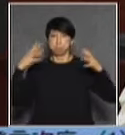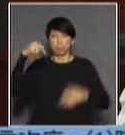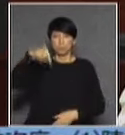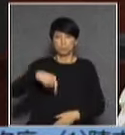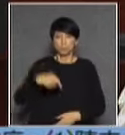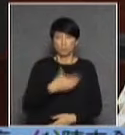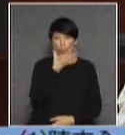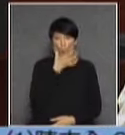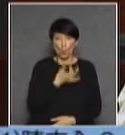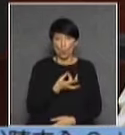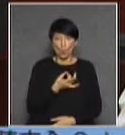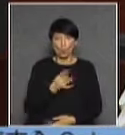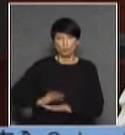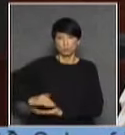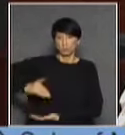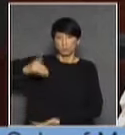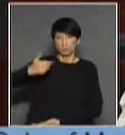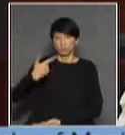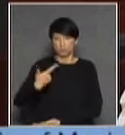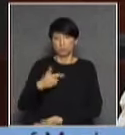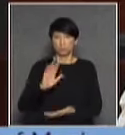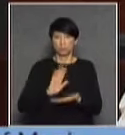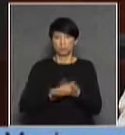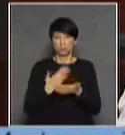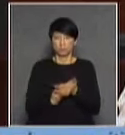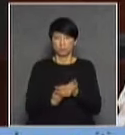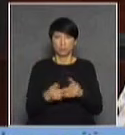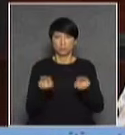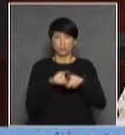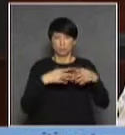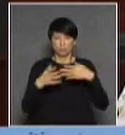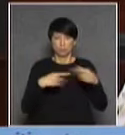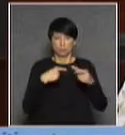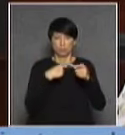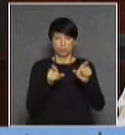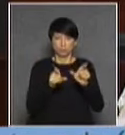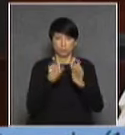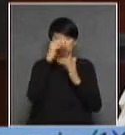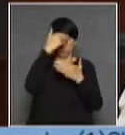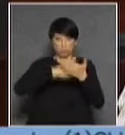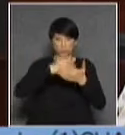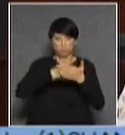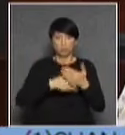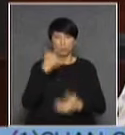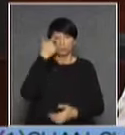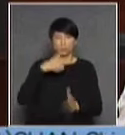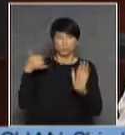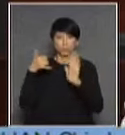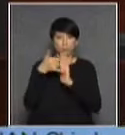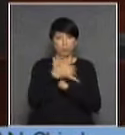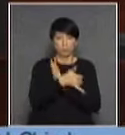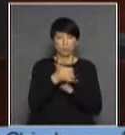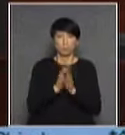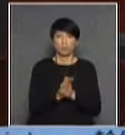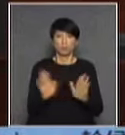本身的儲備就大增，員工前線員工的薪酬呢就不斷下降，特別是新入職的員工的起薪